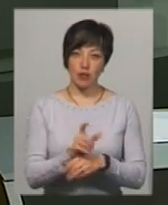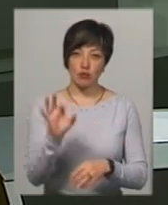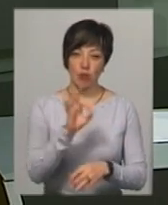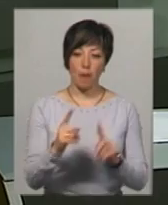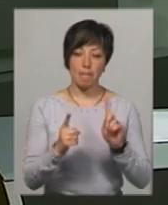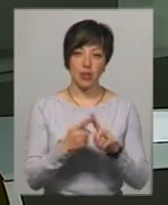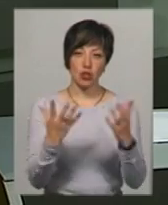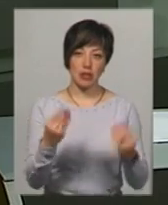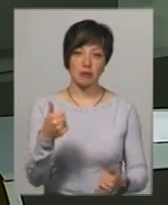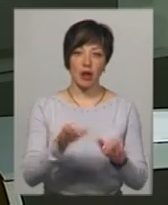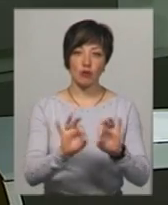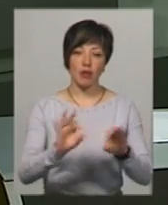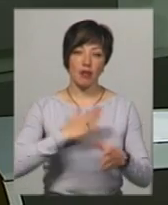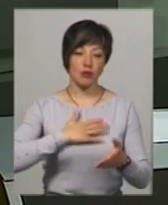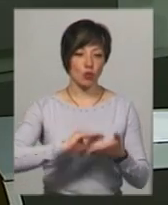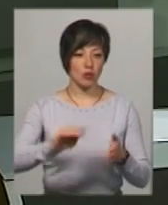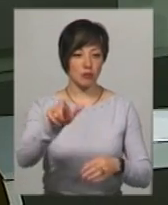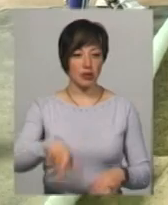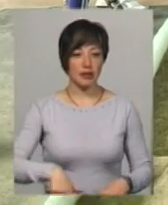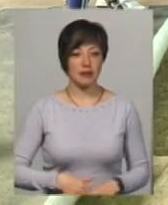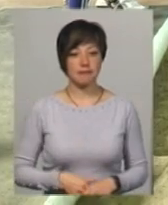перший день змагань розповість Андрій Гуменний.